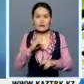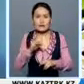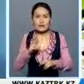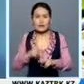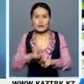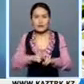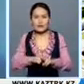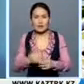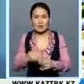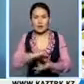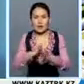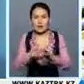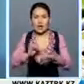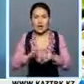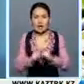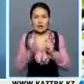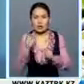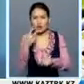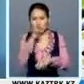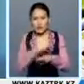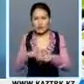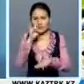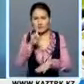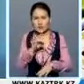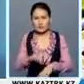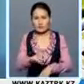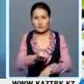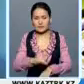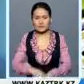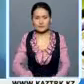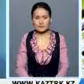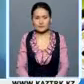кейінгі кириллицалық домен ашқан осымен 3-ші ел.